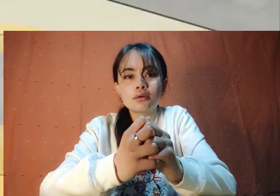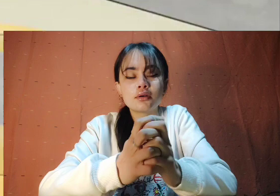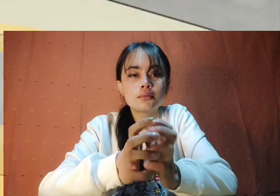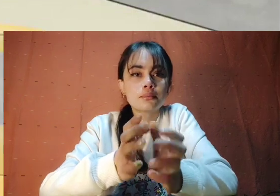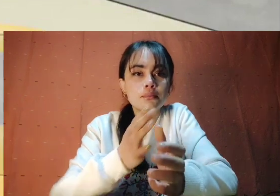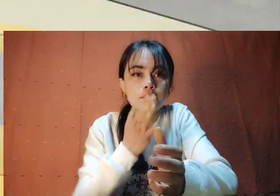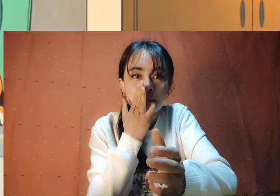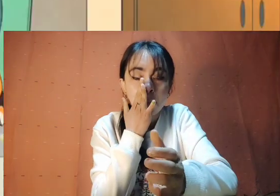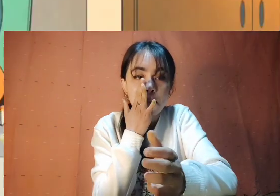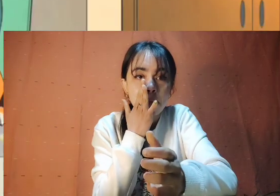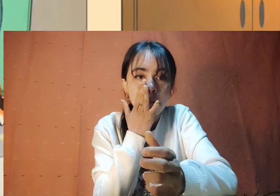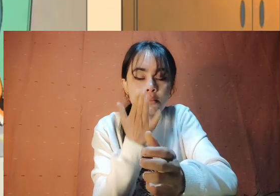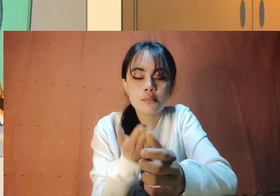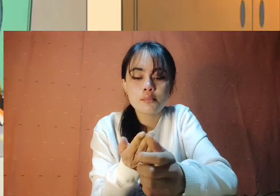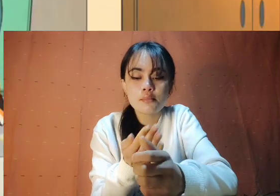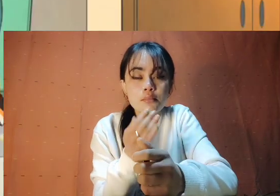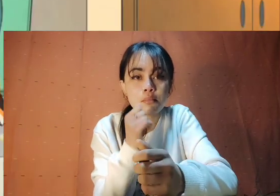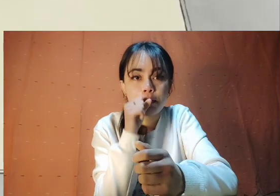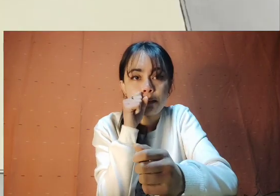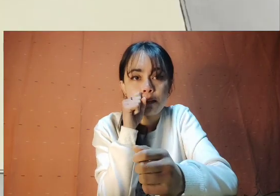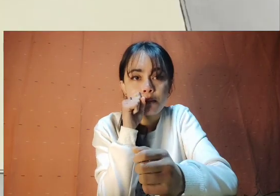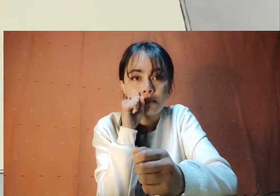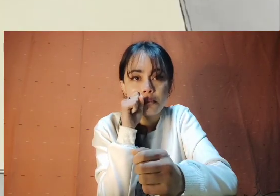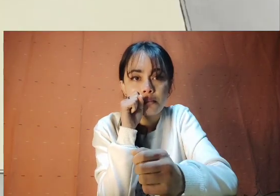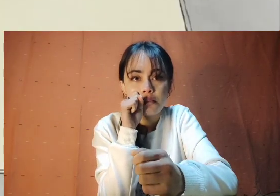Oh my God.